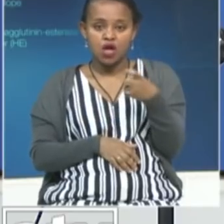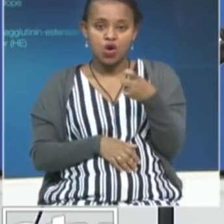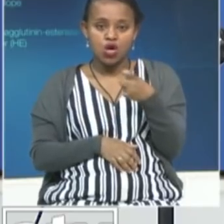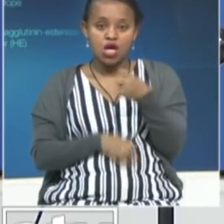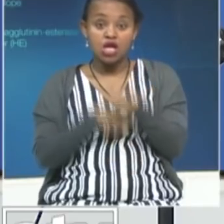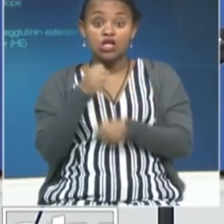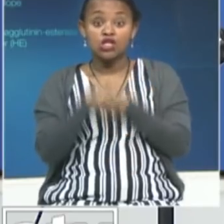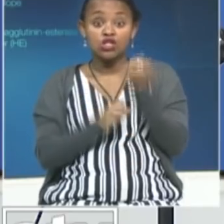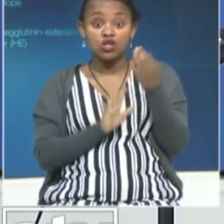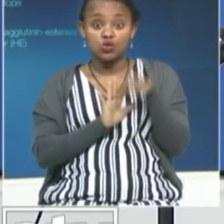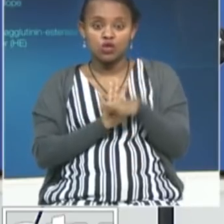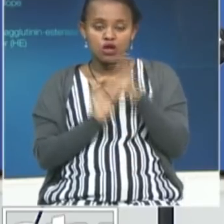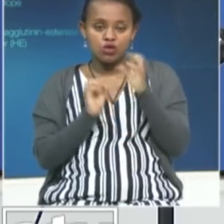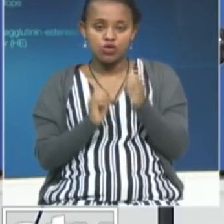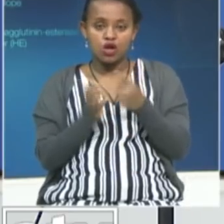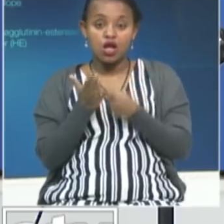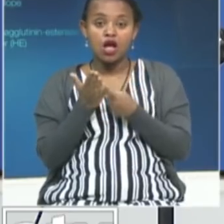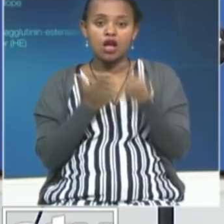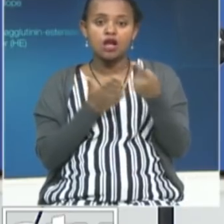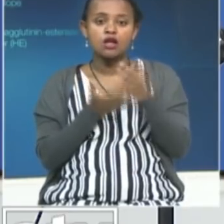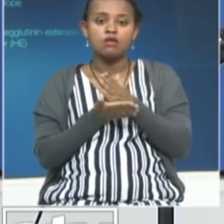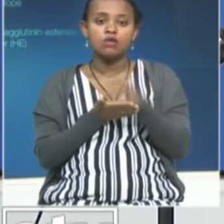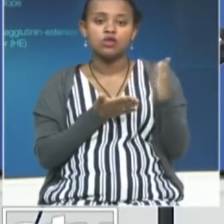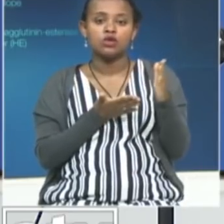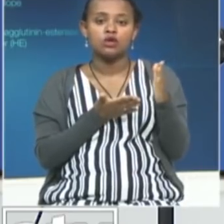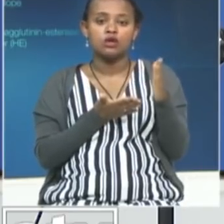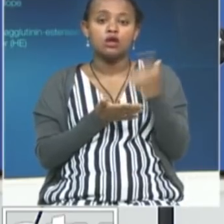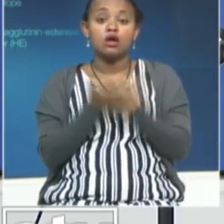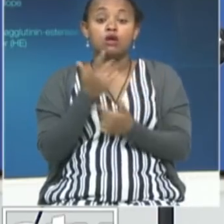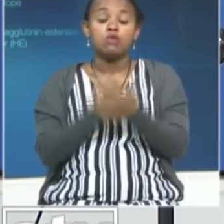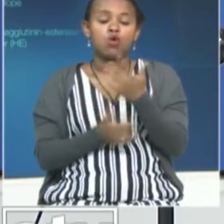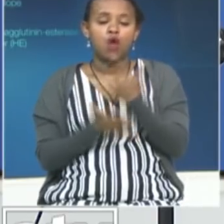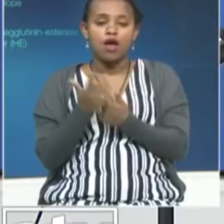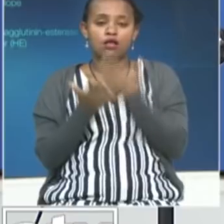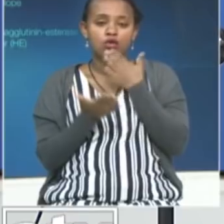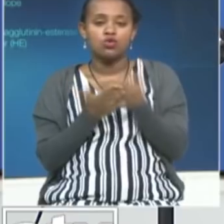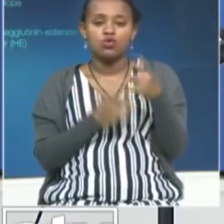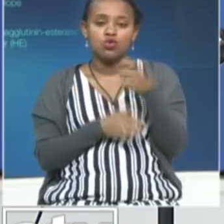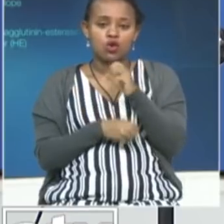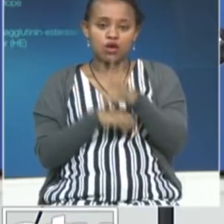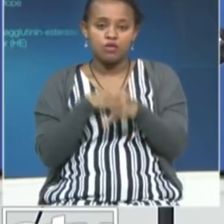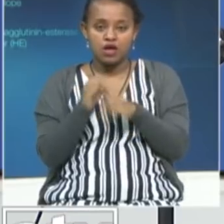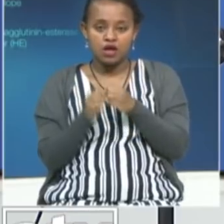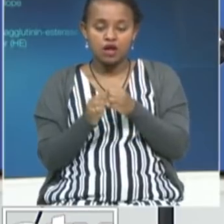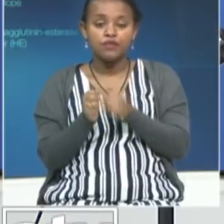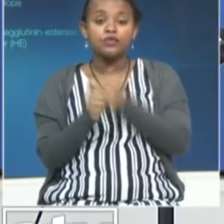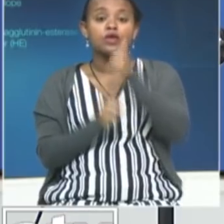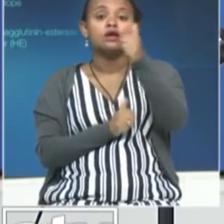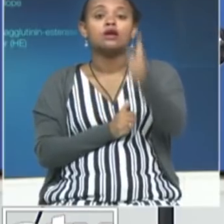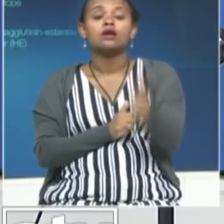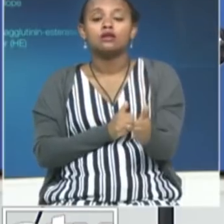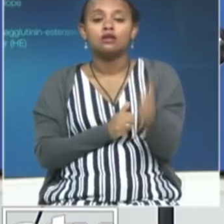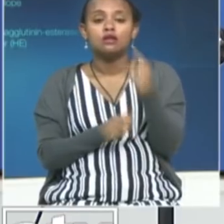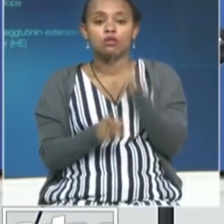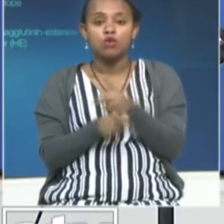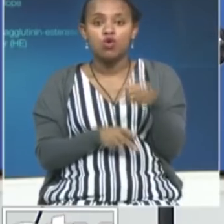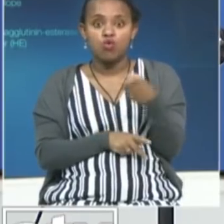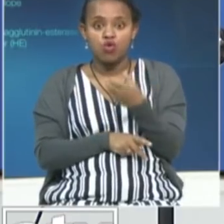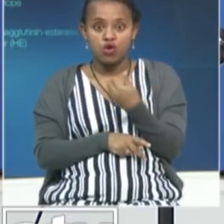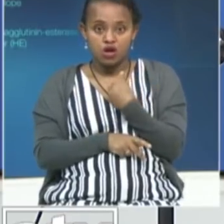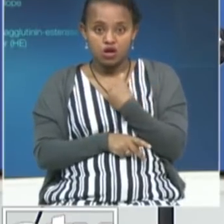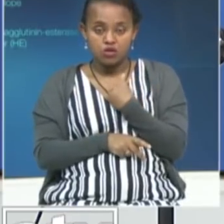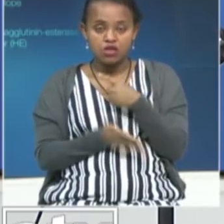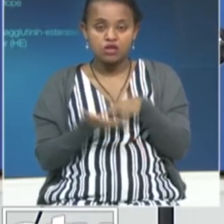ሊገቡ ይችላሉ። ያንን ለማስወገድ መነጋገር፣ መወያየት ጥሩ እንደሆነ ይመከራል። ግን እርቀትን ጠብቆ መሆን ደግሞ እንዳለበትም እንደዚሁ